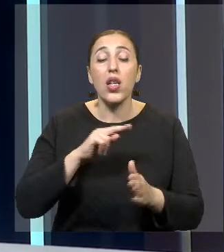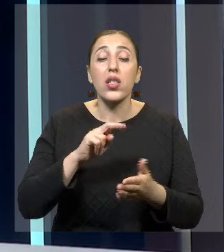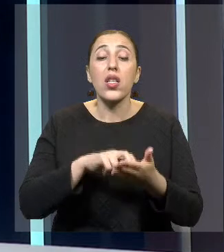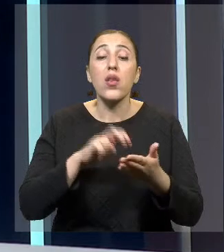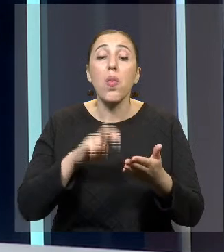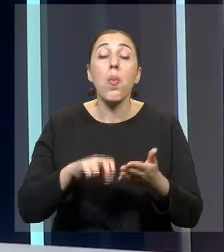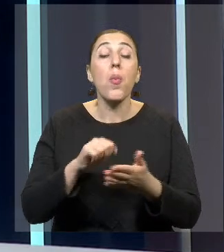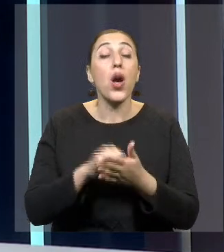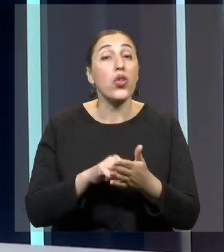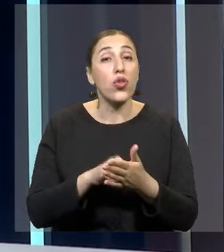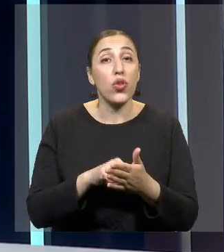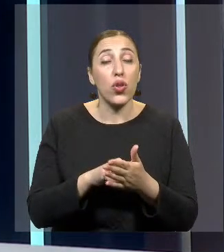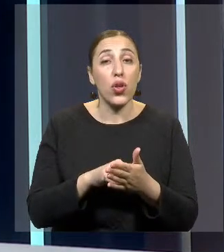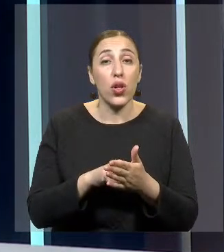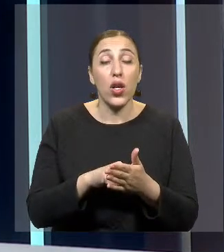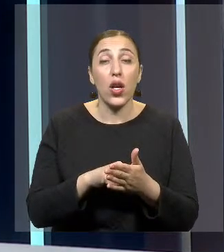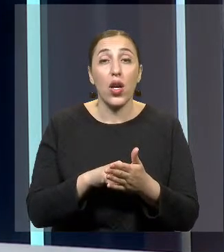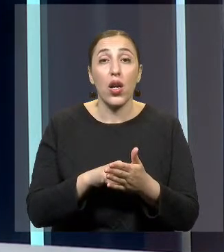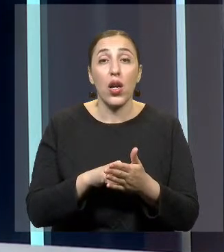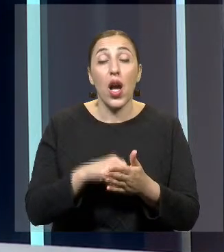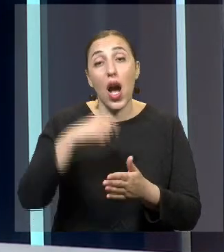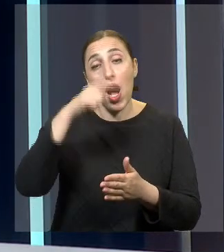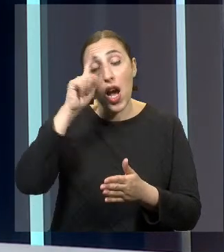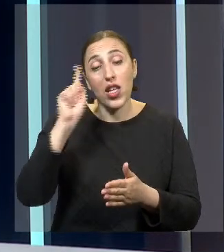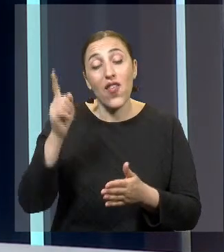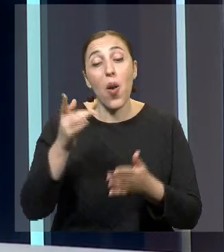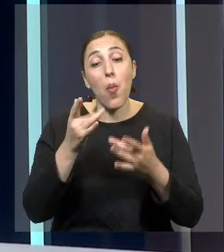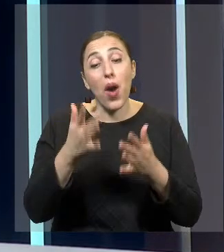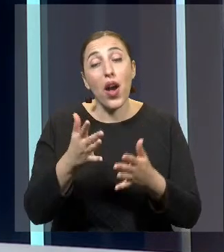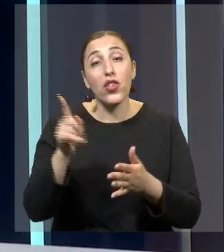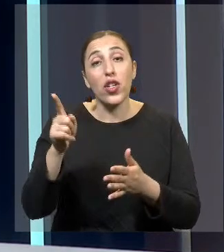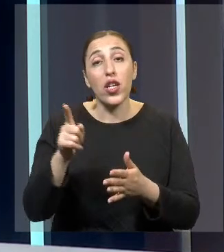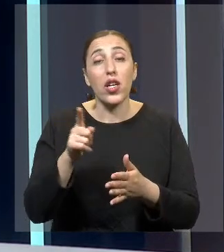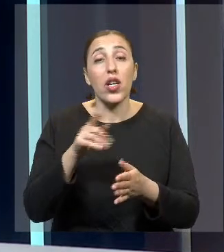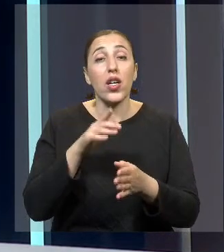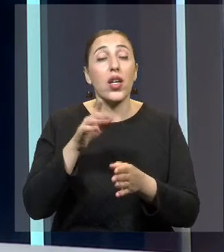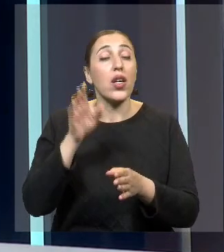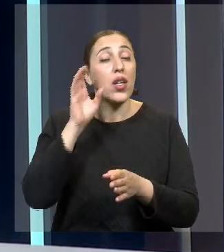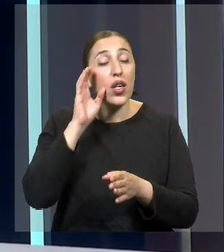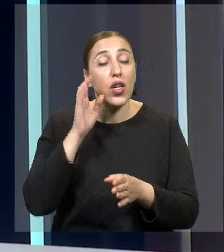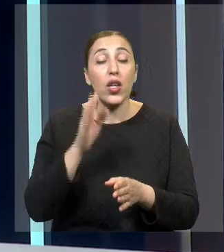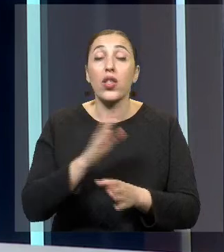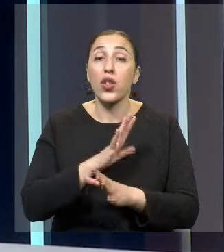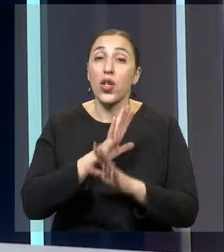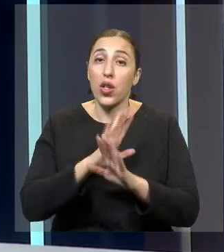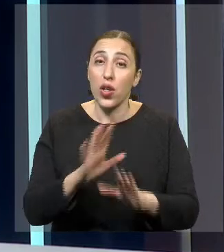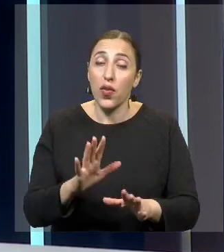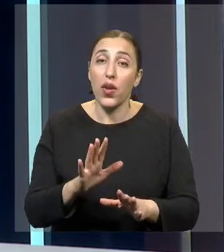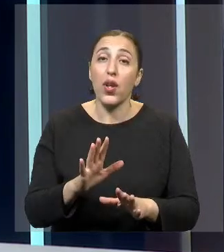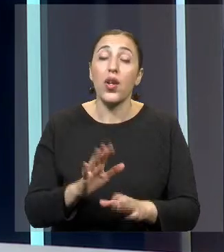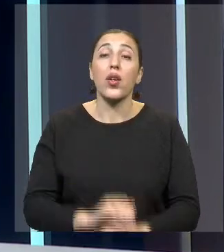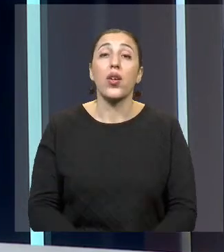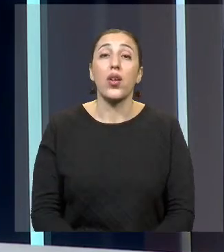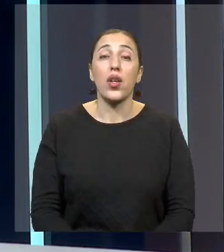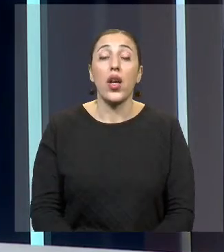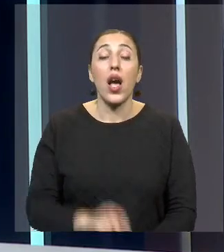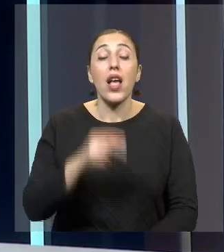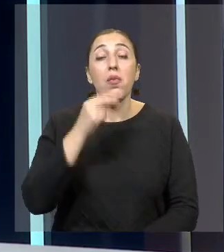պաճառնեից մեկն էլ այն է, որ չի կատարել ադրվեջանի պահանջները,